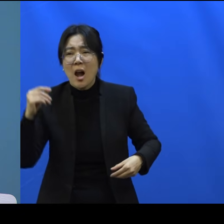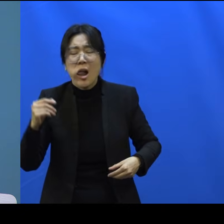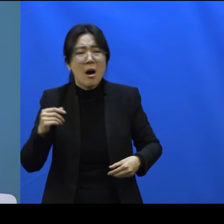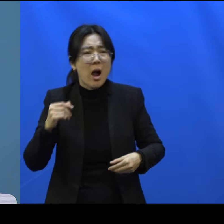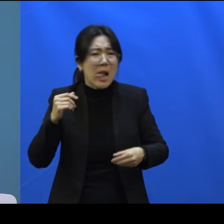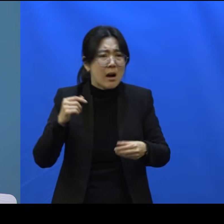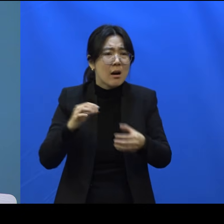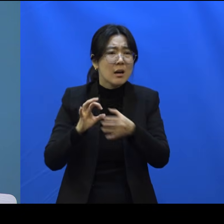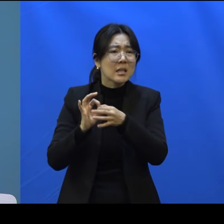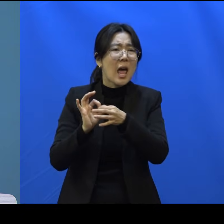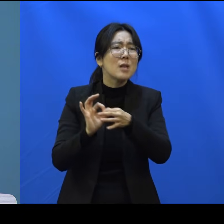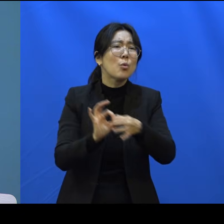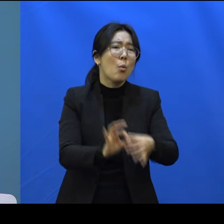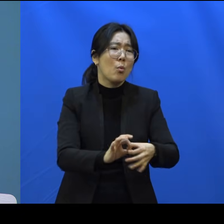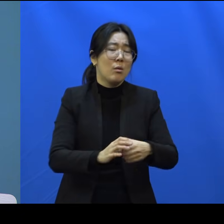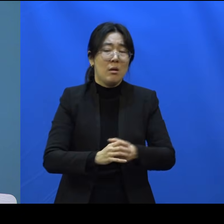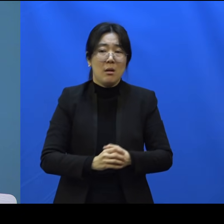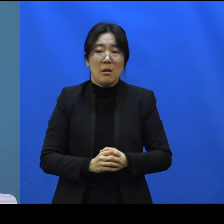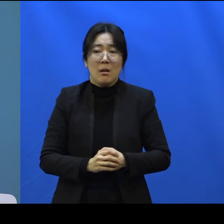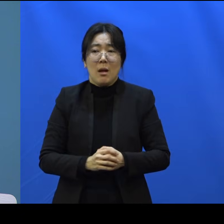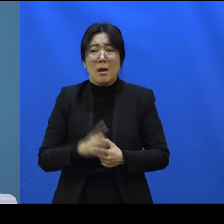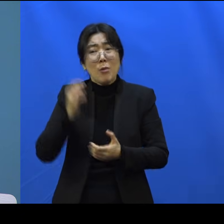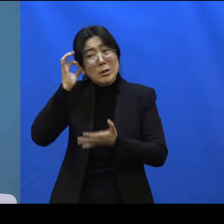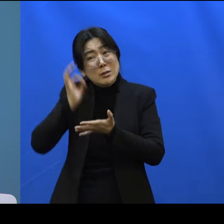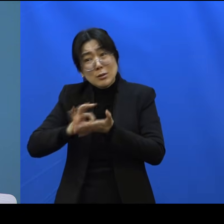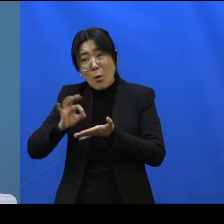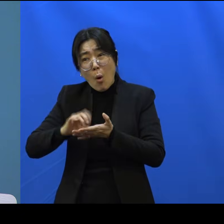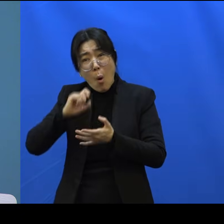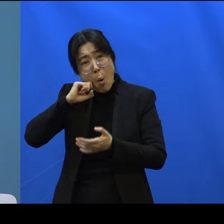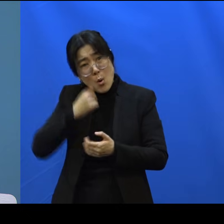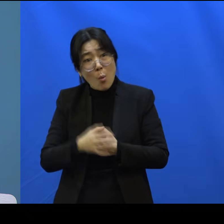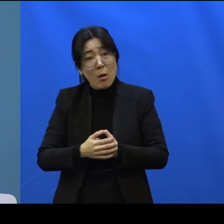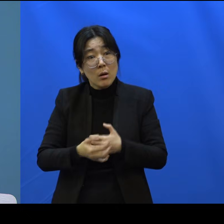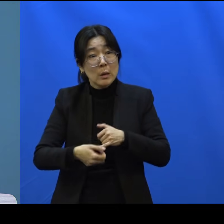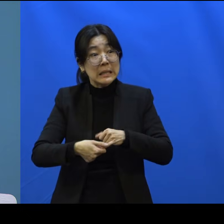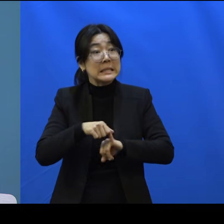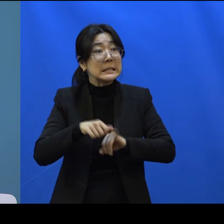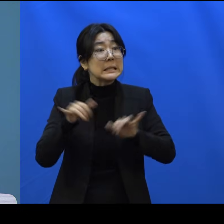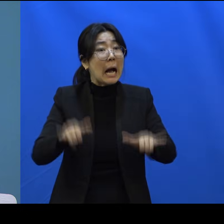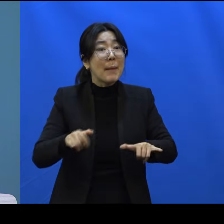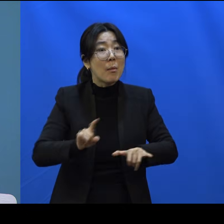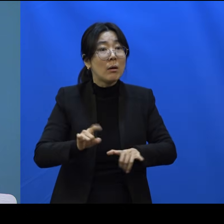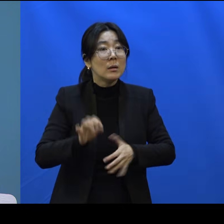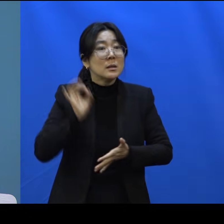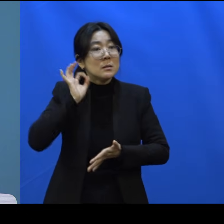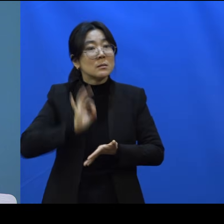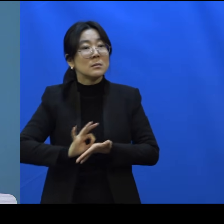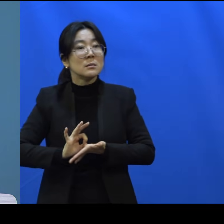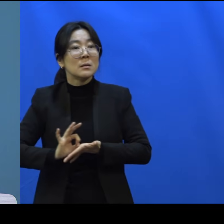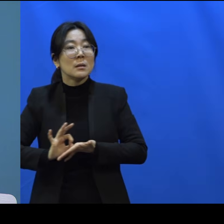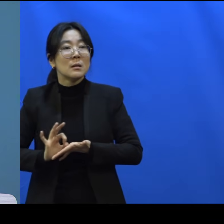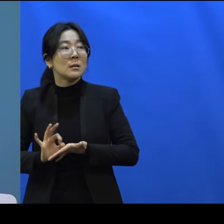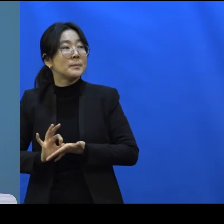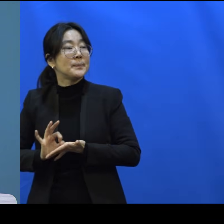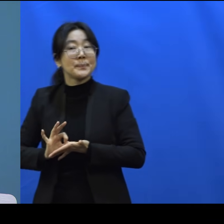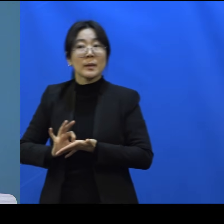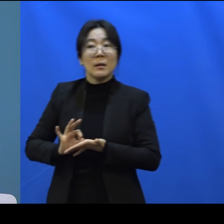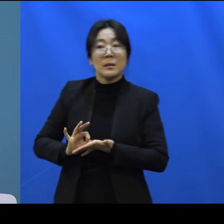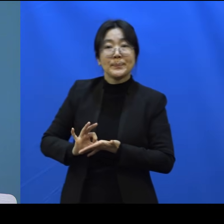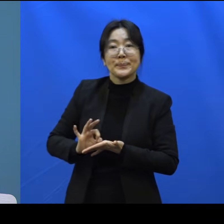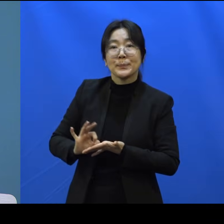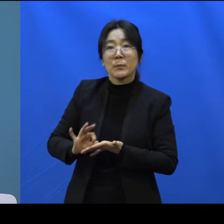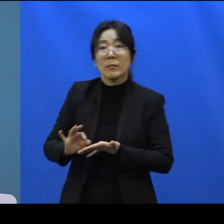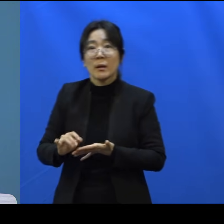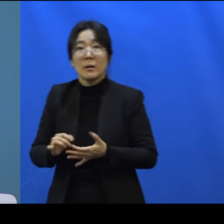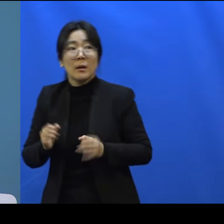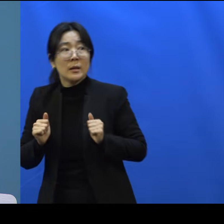얼마나 불편하고 힘들어요, 여러분. 그리고 그것이 드러날까 봐 두려워하는. 그리고 자신의 한계를 드러내지 않기